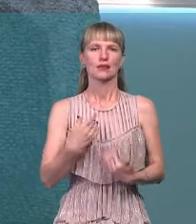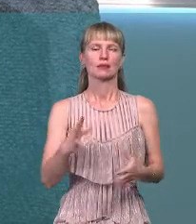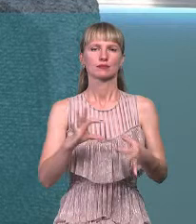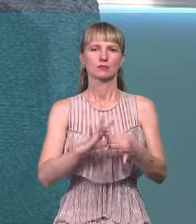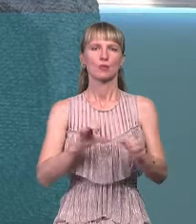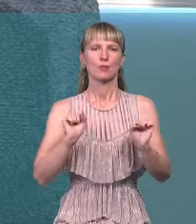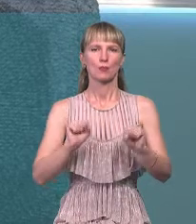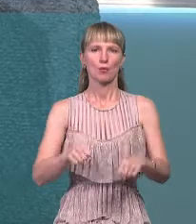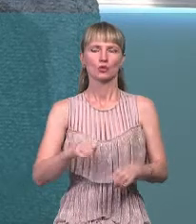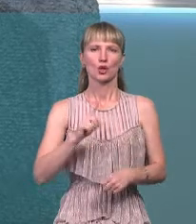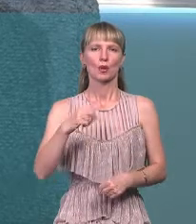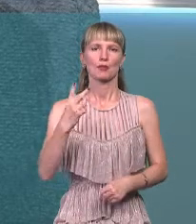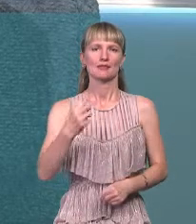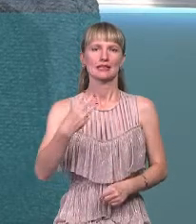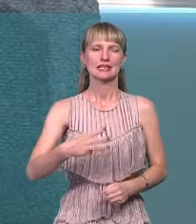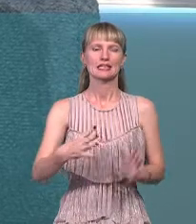за телефоном